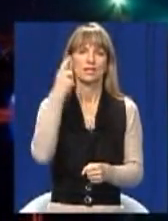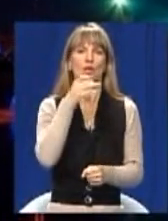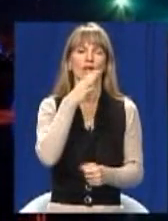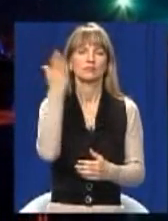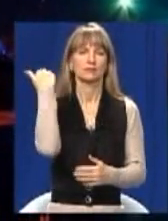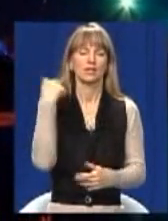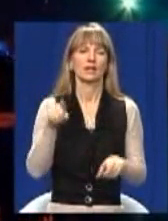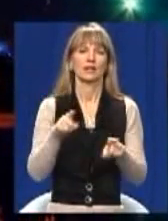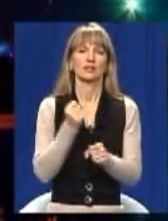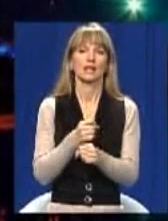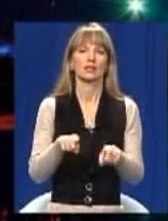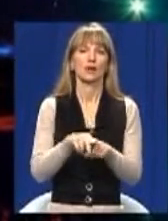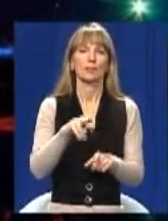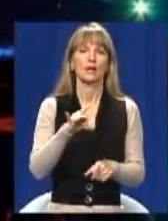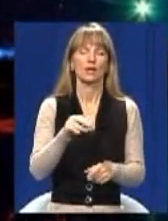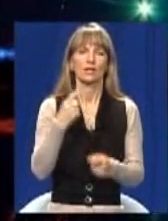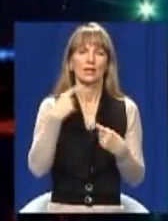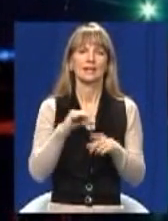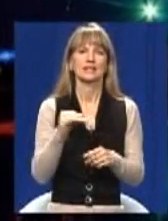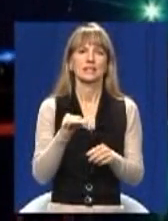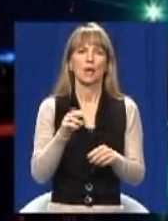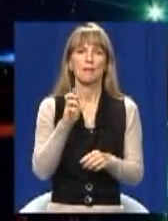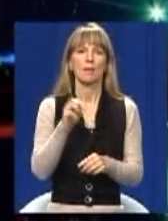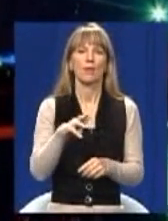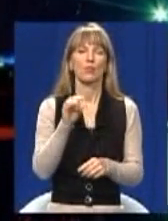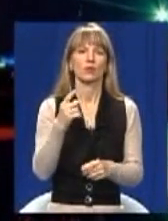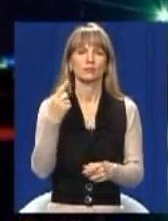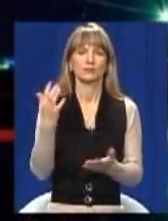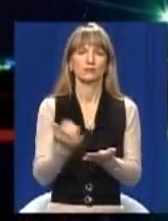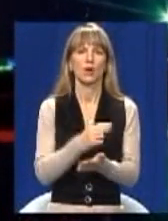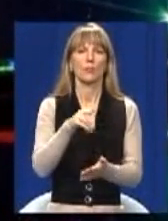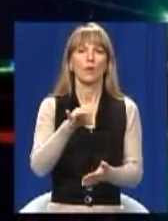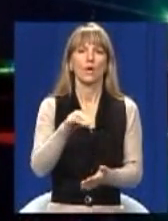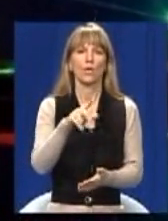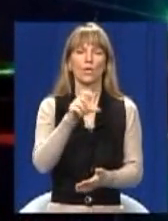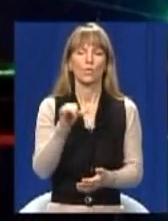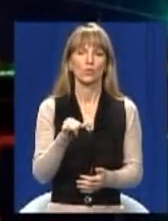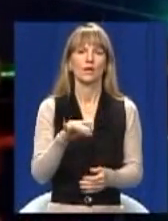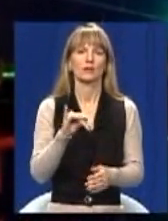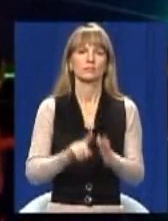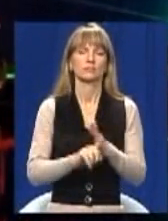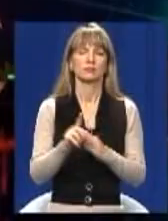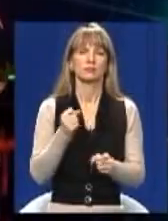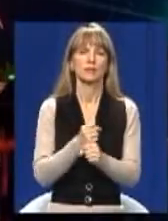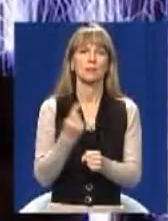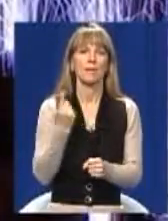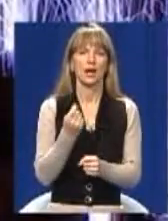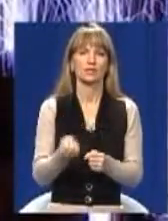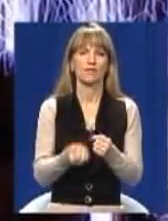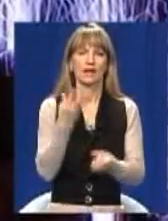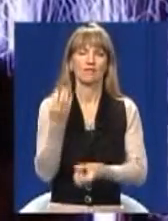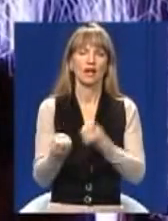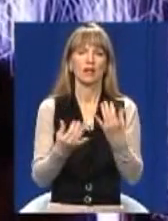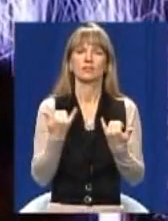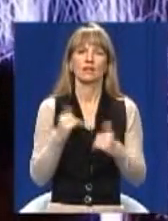Виготовляли таку піротехніку із стебель бамбука. І з відкриттям пороху, а саме у 9 столітті нашої ери, вже виготовлялися перші фейерверки.